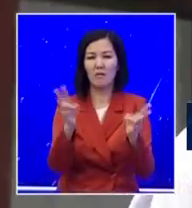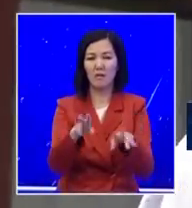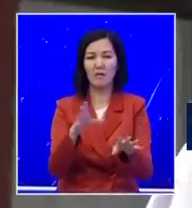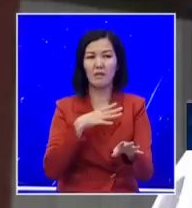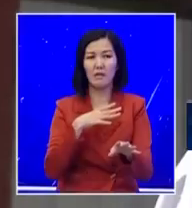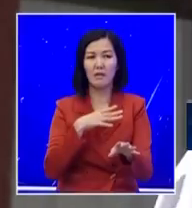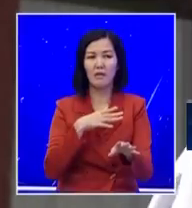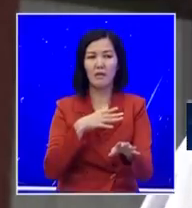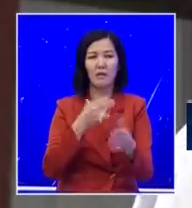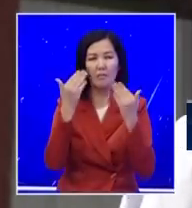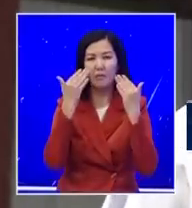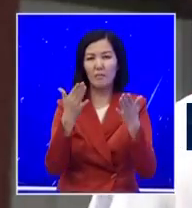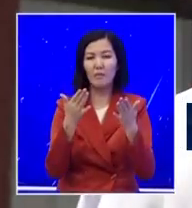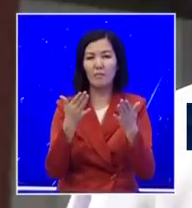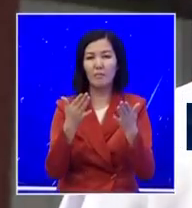бұны бұл кезінде